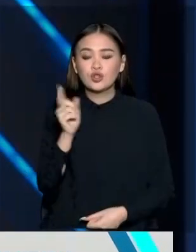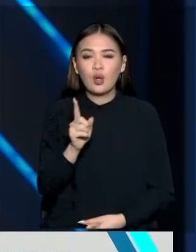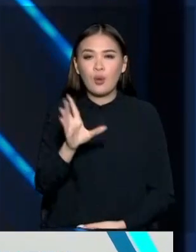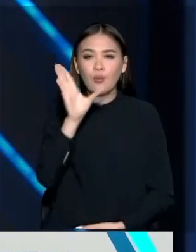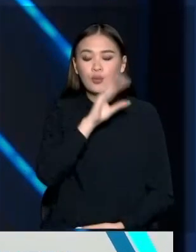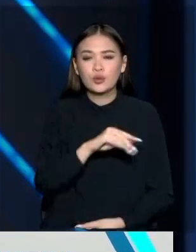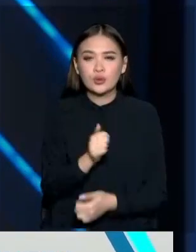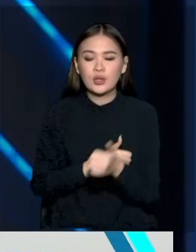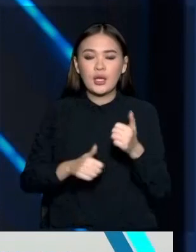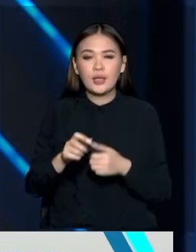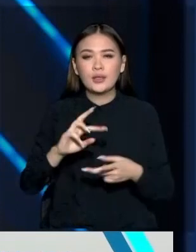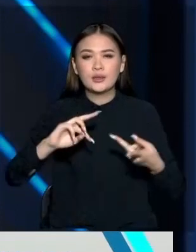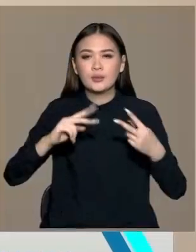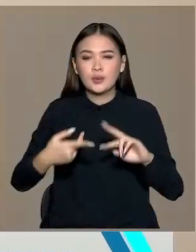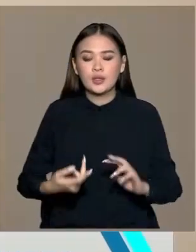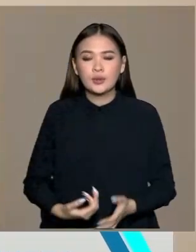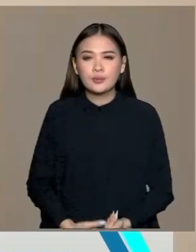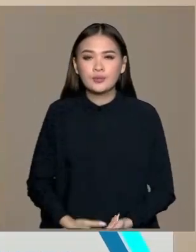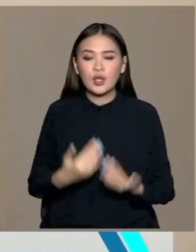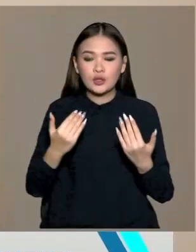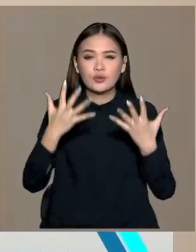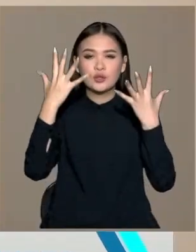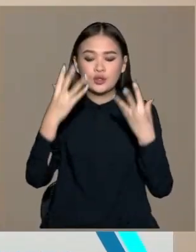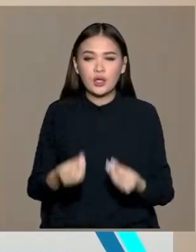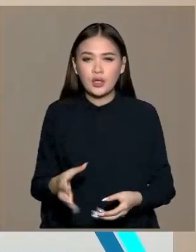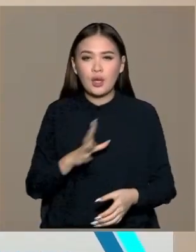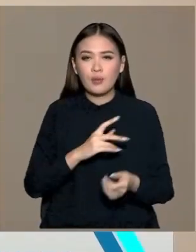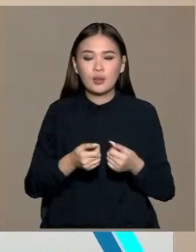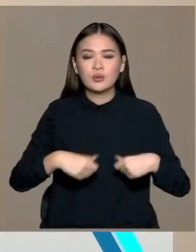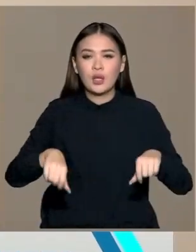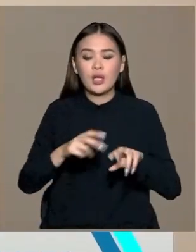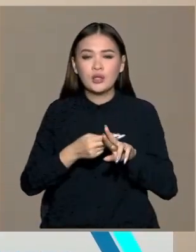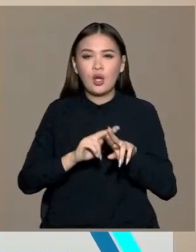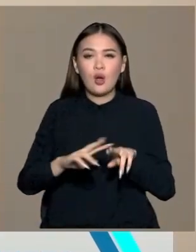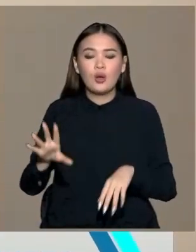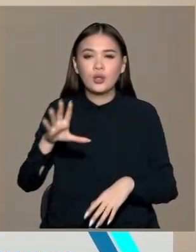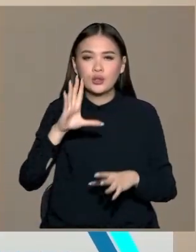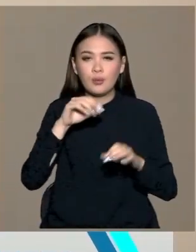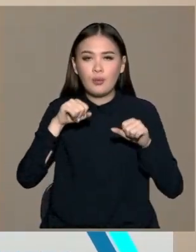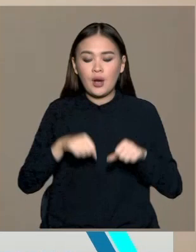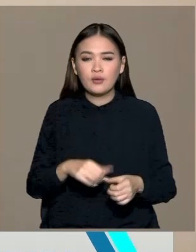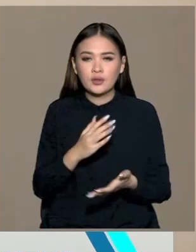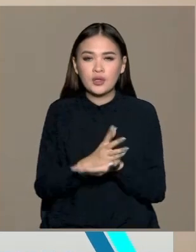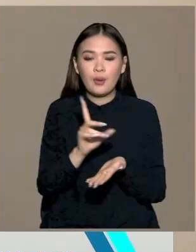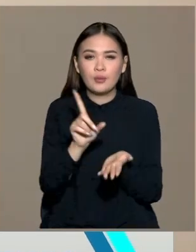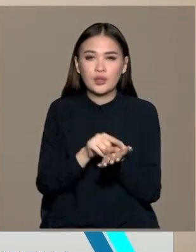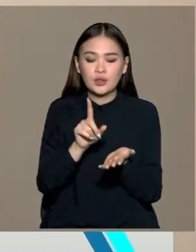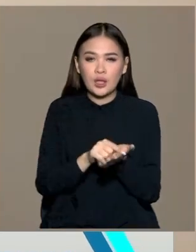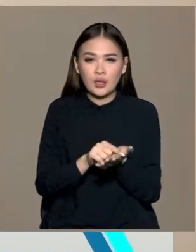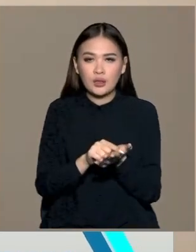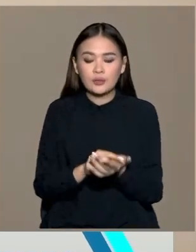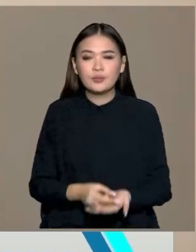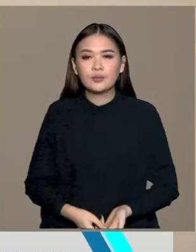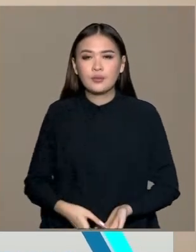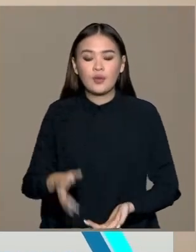предполагается изменить на сегодняшний день в рамках действующего законодательства они имеют право заключение пенсионного аннуитета